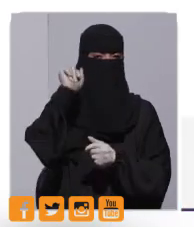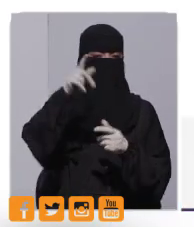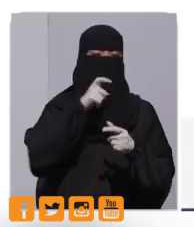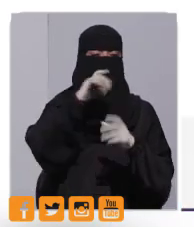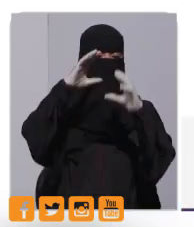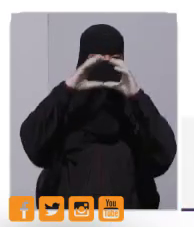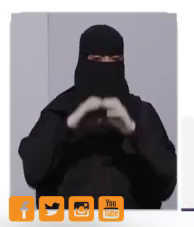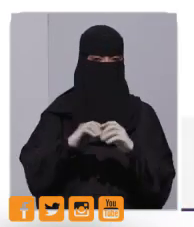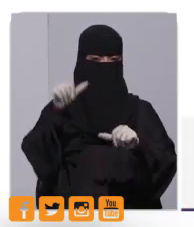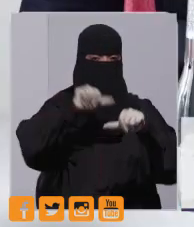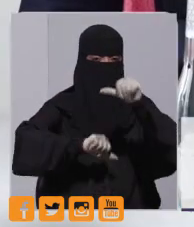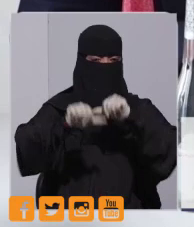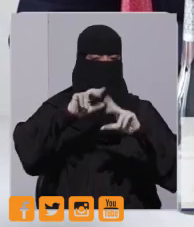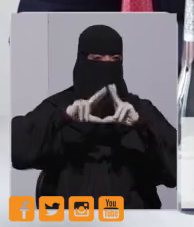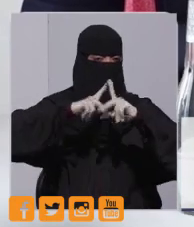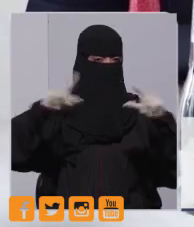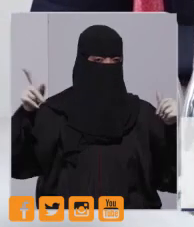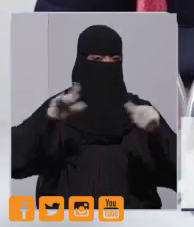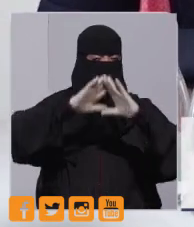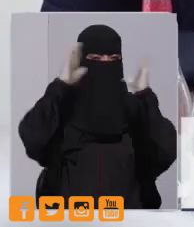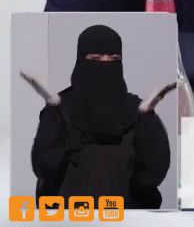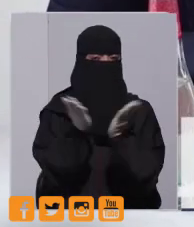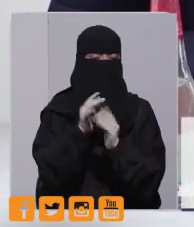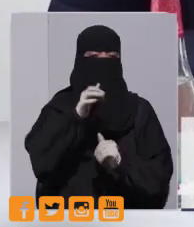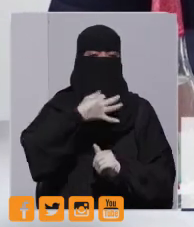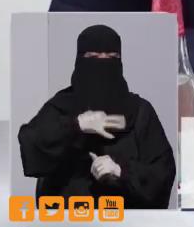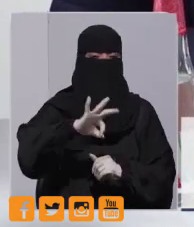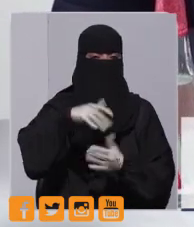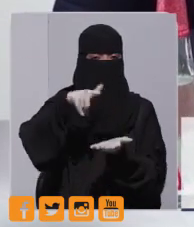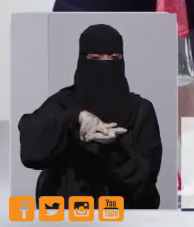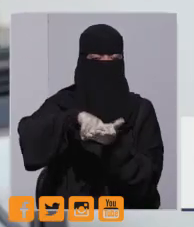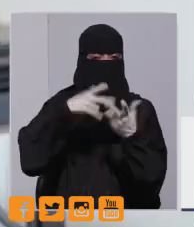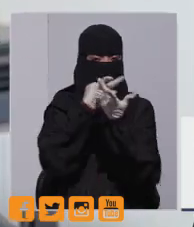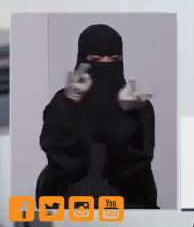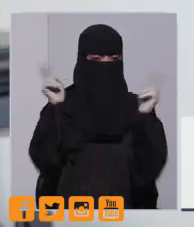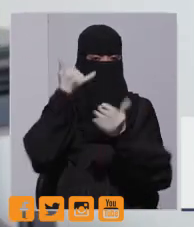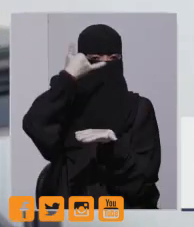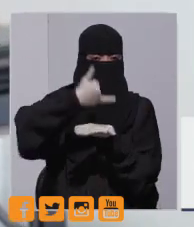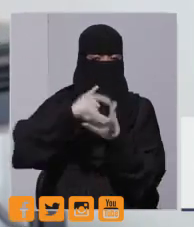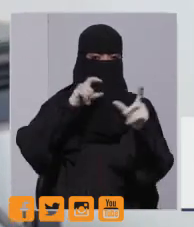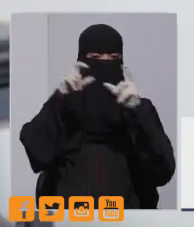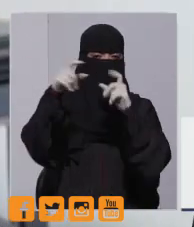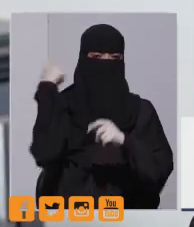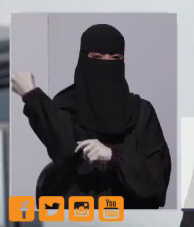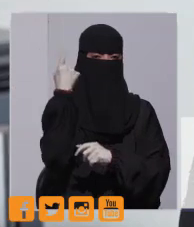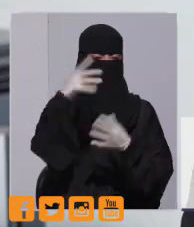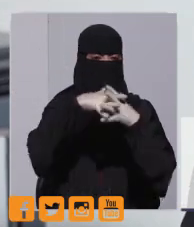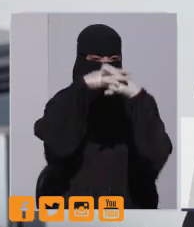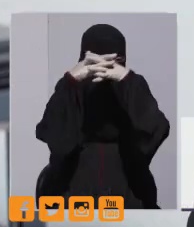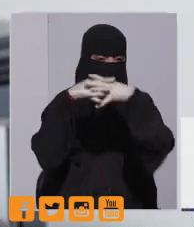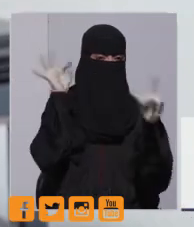تداعيات الاقتصاديه على ضوء المستجدات الراهنه مطلعا من مسؤوليه البنك الدوليه على المشاريع